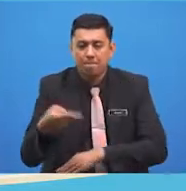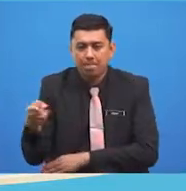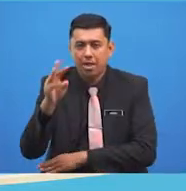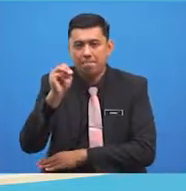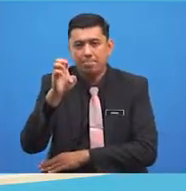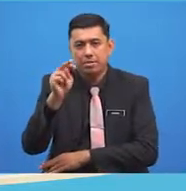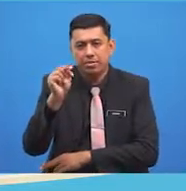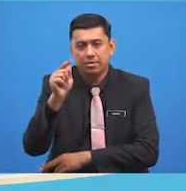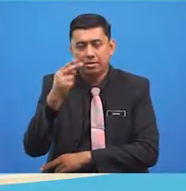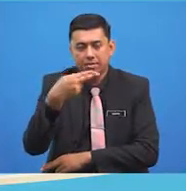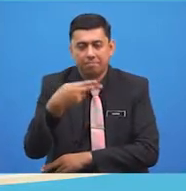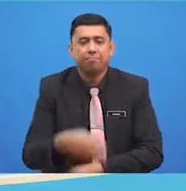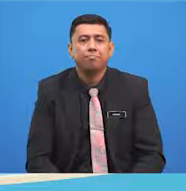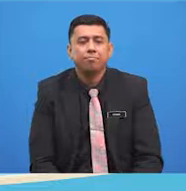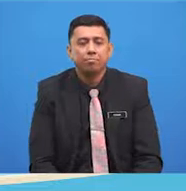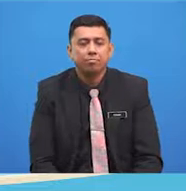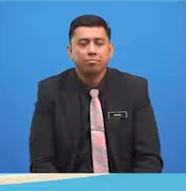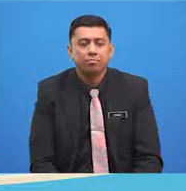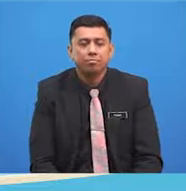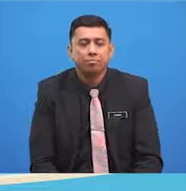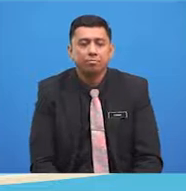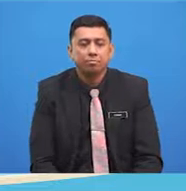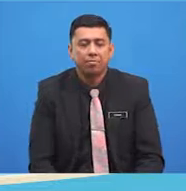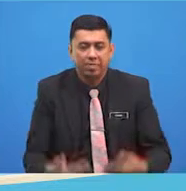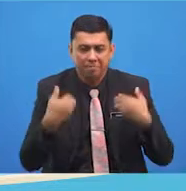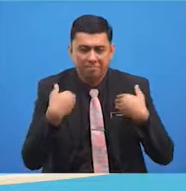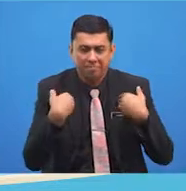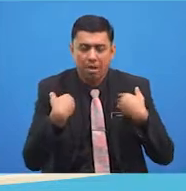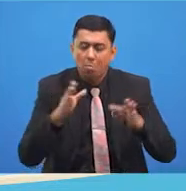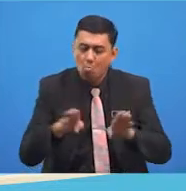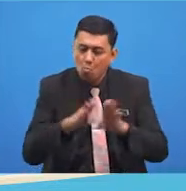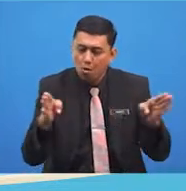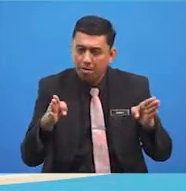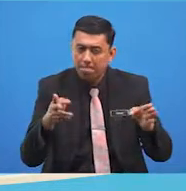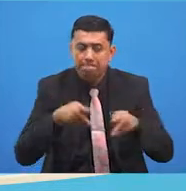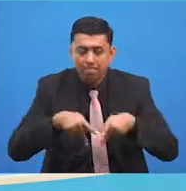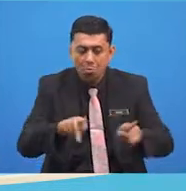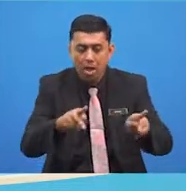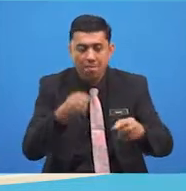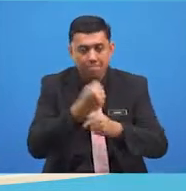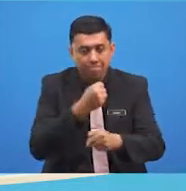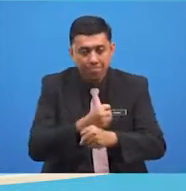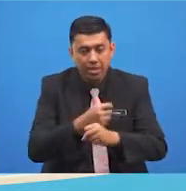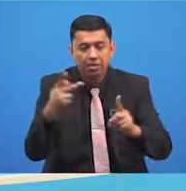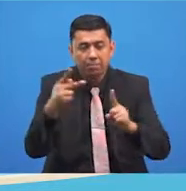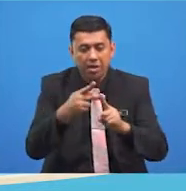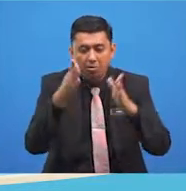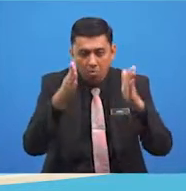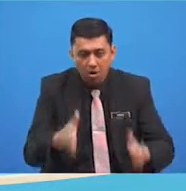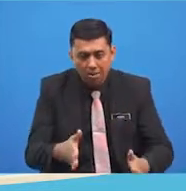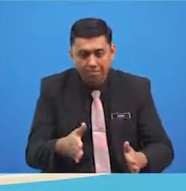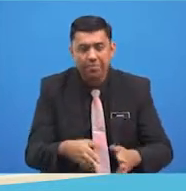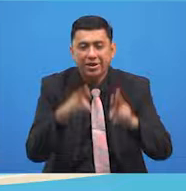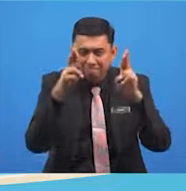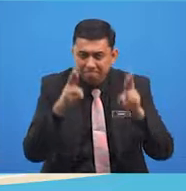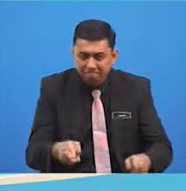Seterusnya, murid-murid, kepentingan sumber semula jadi telah membuka peluang pekerjaan kepada penduduk dalam